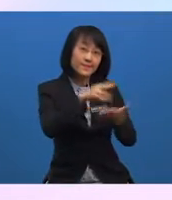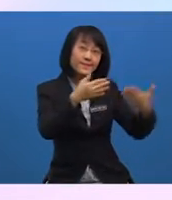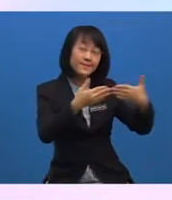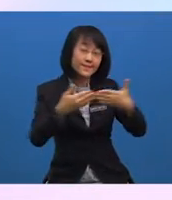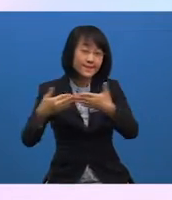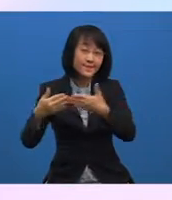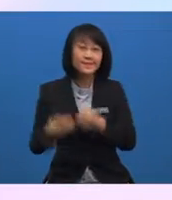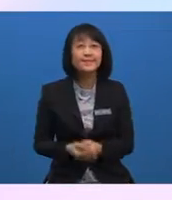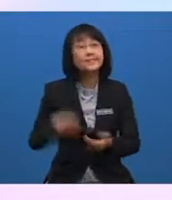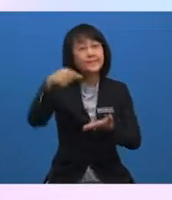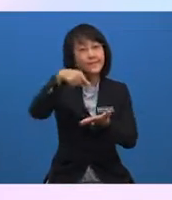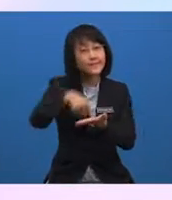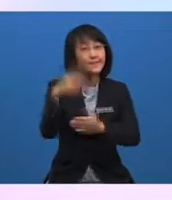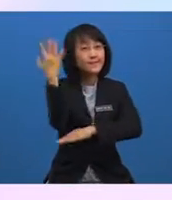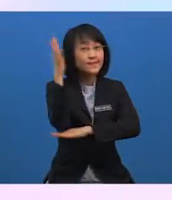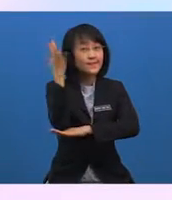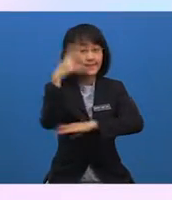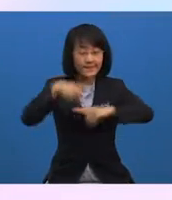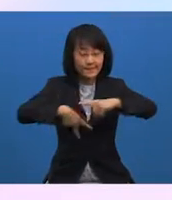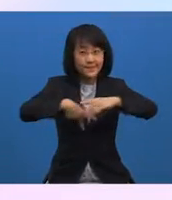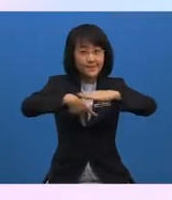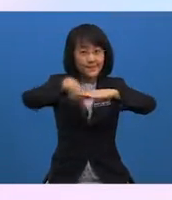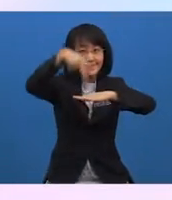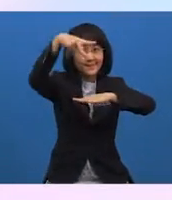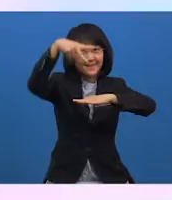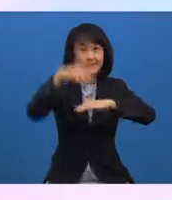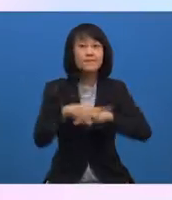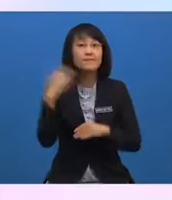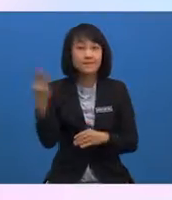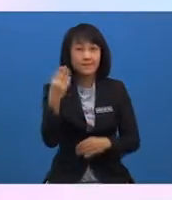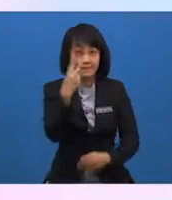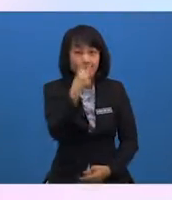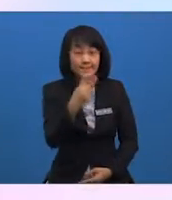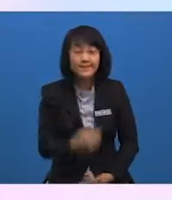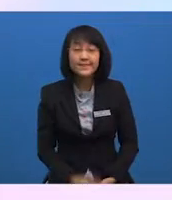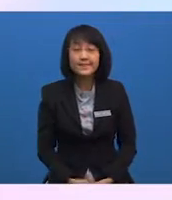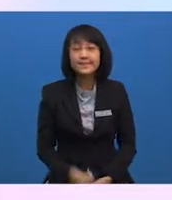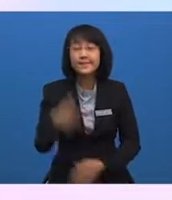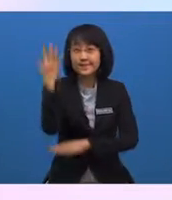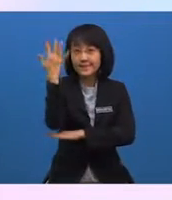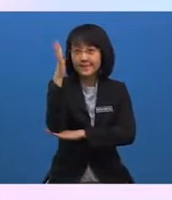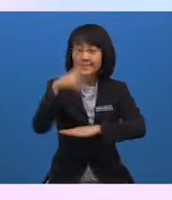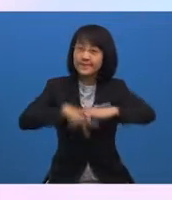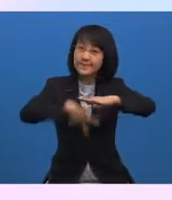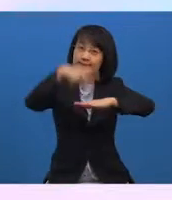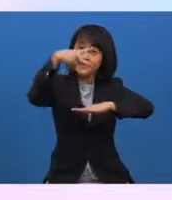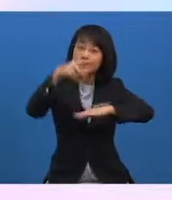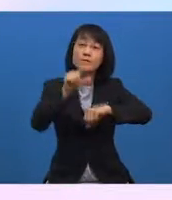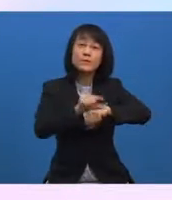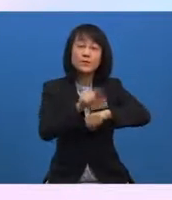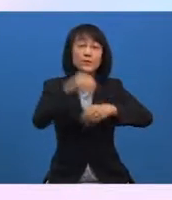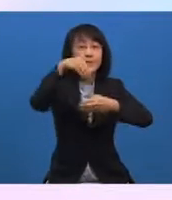Murid-murid, ini pokok pandan. Biasa lihat tak? Pokok pandan biasanya digunakan dalam